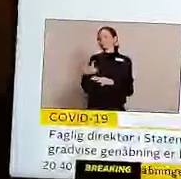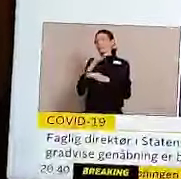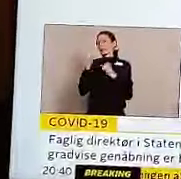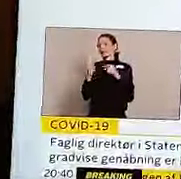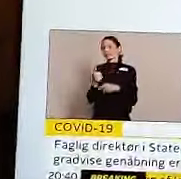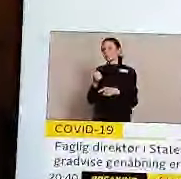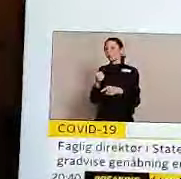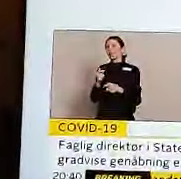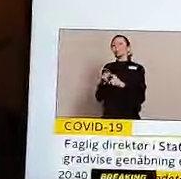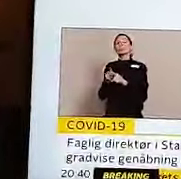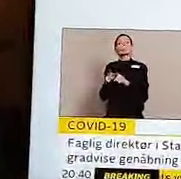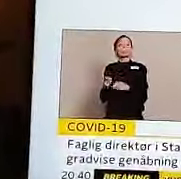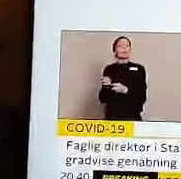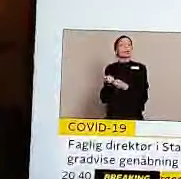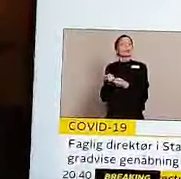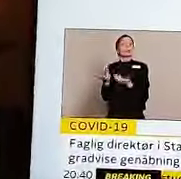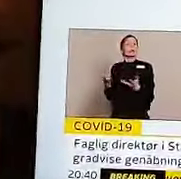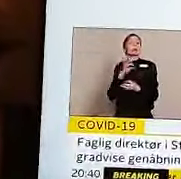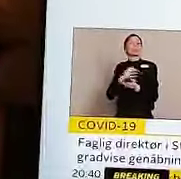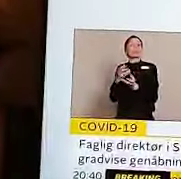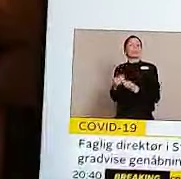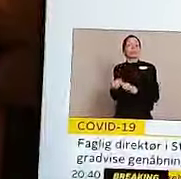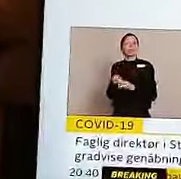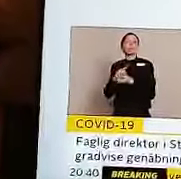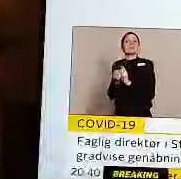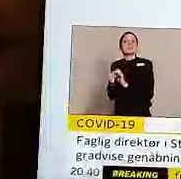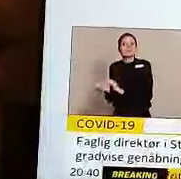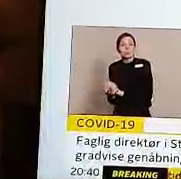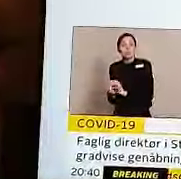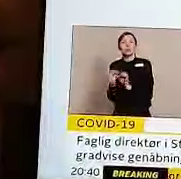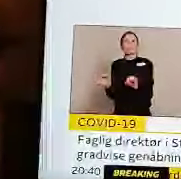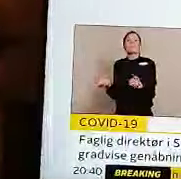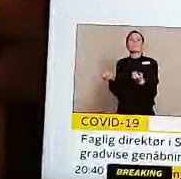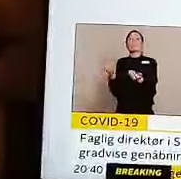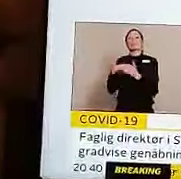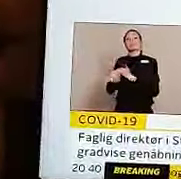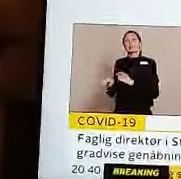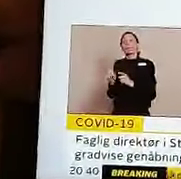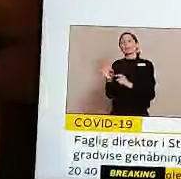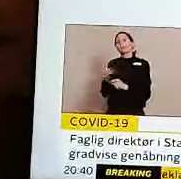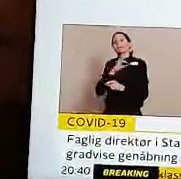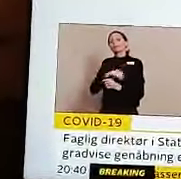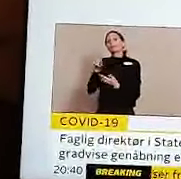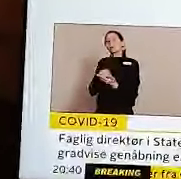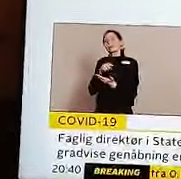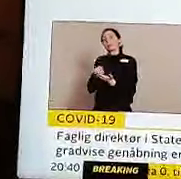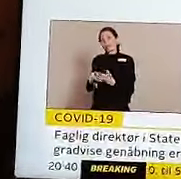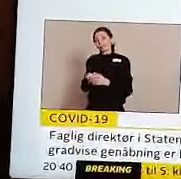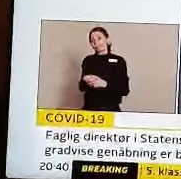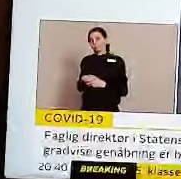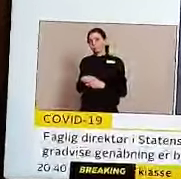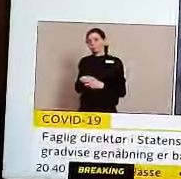وعدم التزاحم، وهي فارغة يعني، لا يعني يوجد فيها أعداد كثيرة.